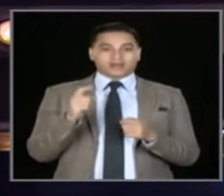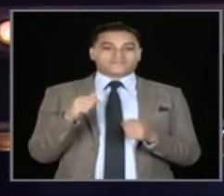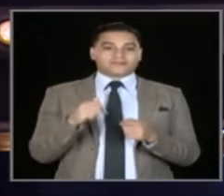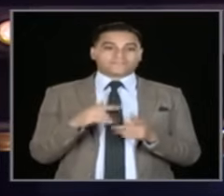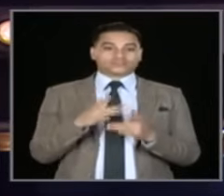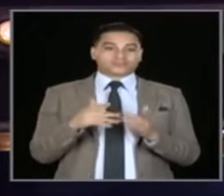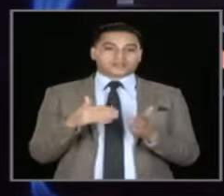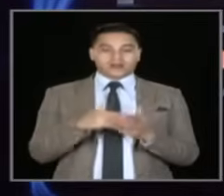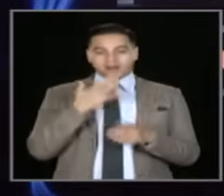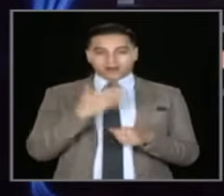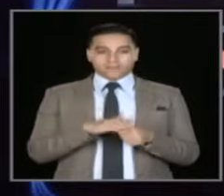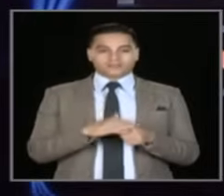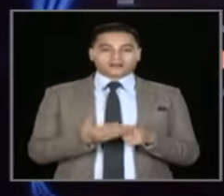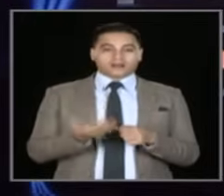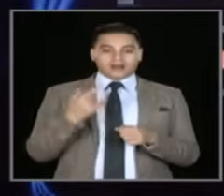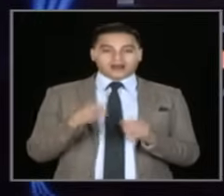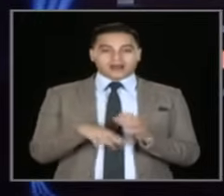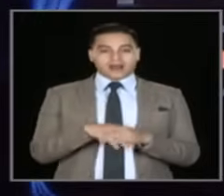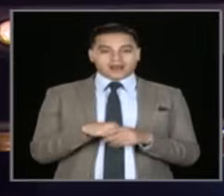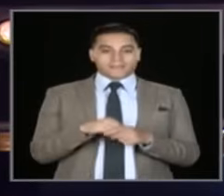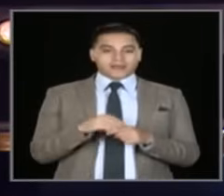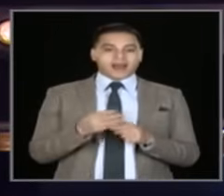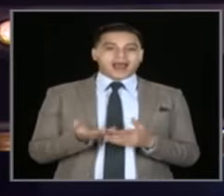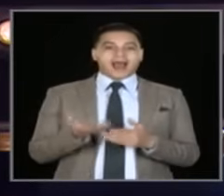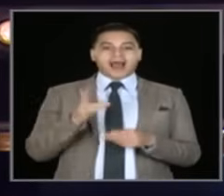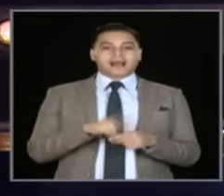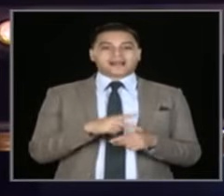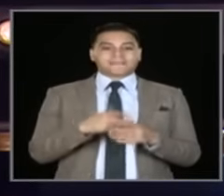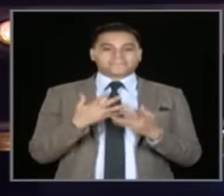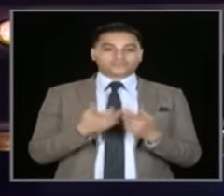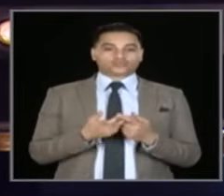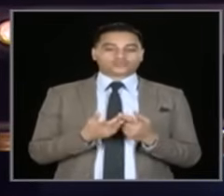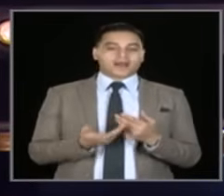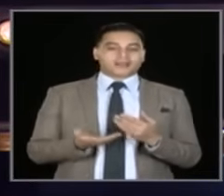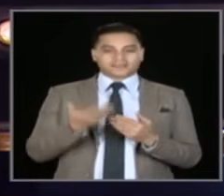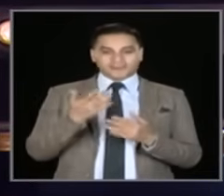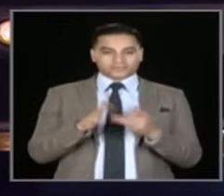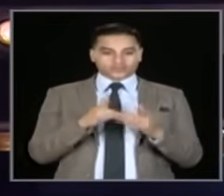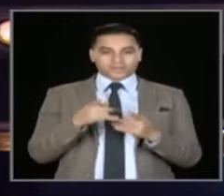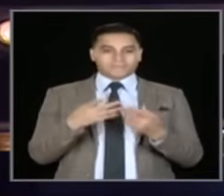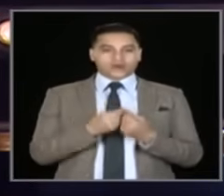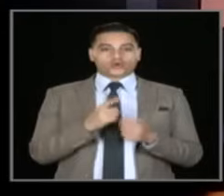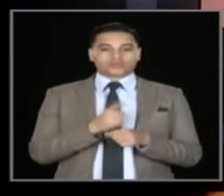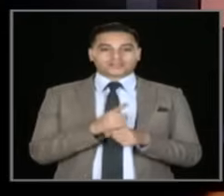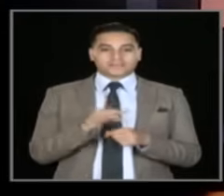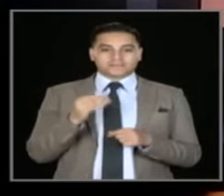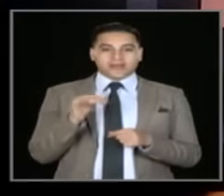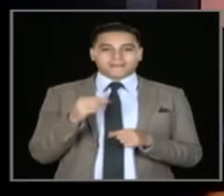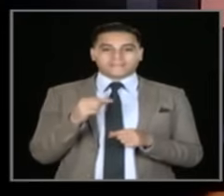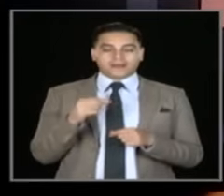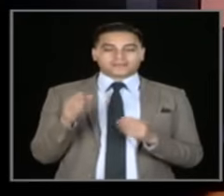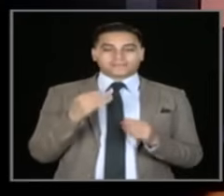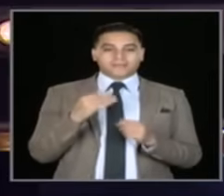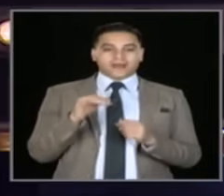الأخراني في رمضان اللي فات أعلى نسبة مشاهدة، هي والأستاذ محمد محمود